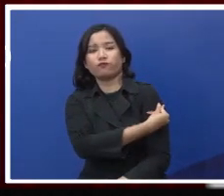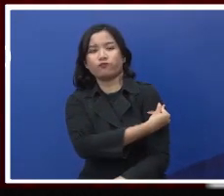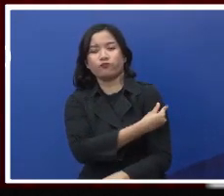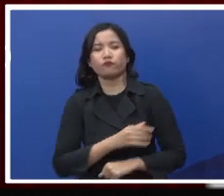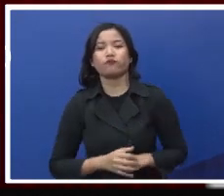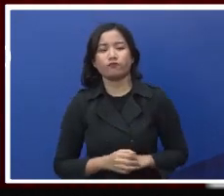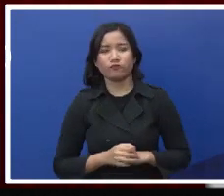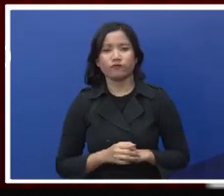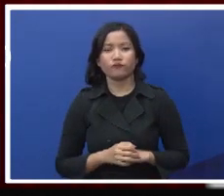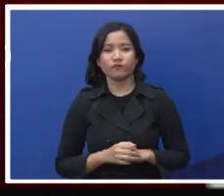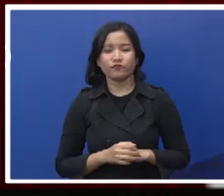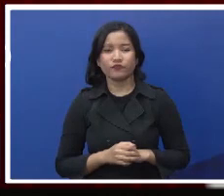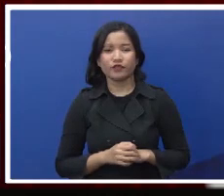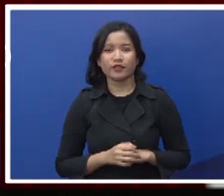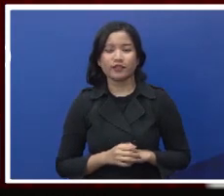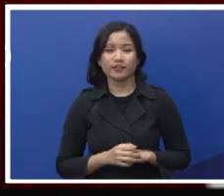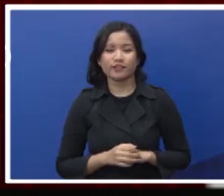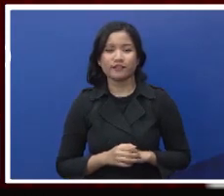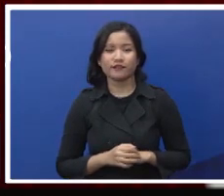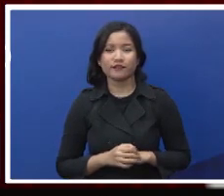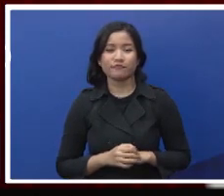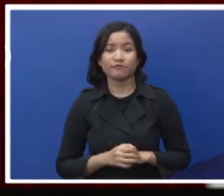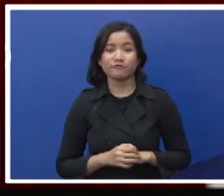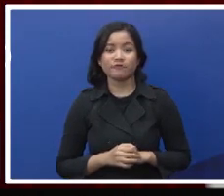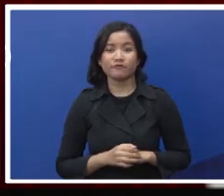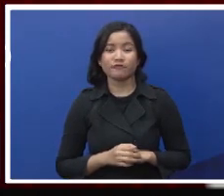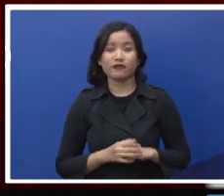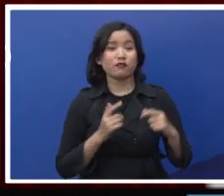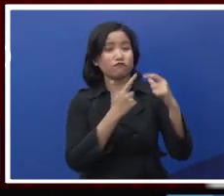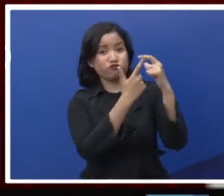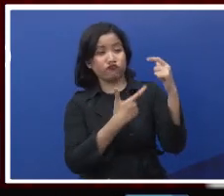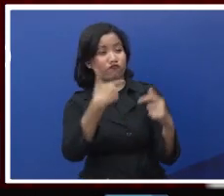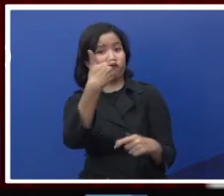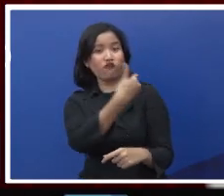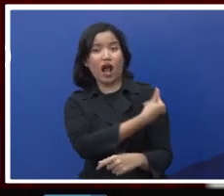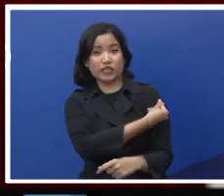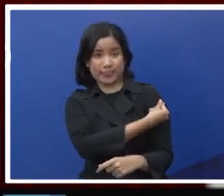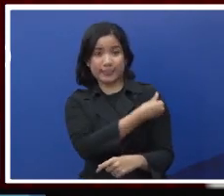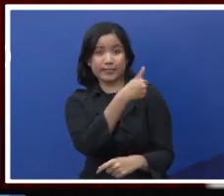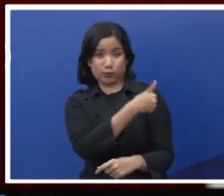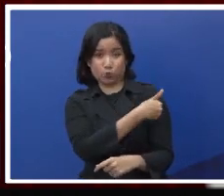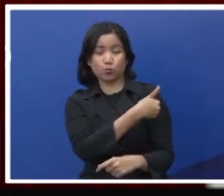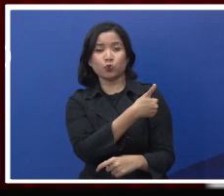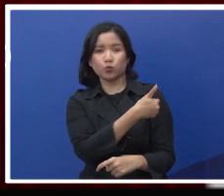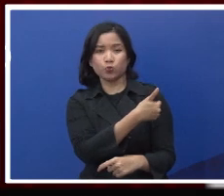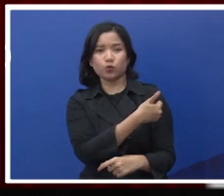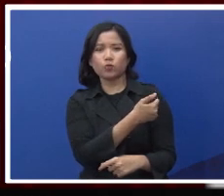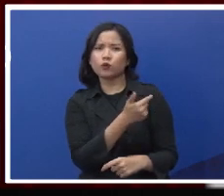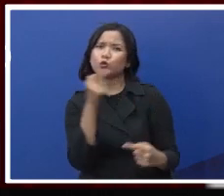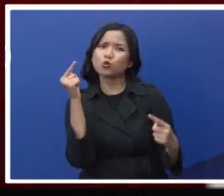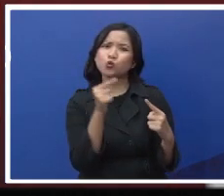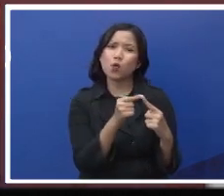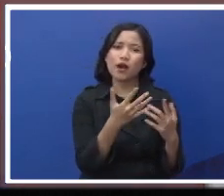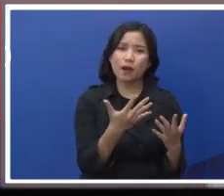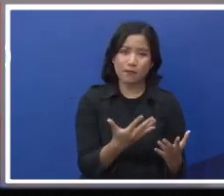Maka vaksinasi dengan injeksi intramuskular yang dilakukan untuk kepentingan